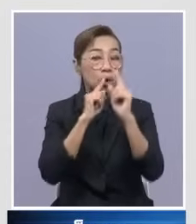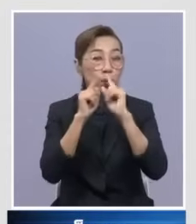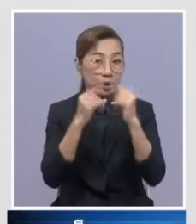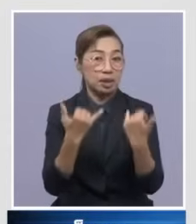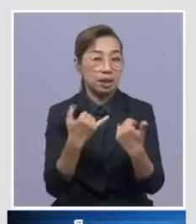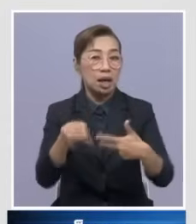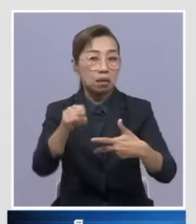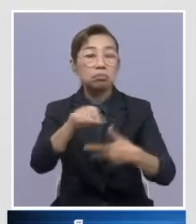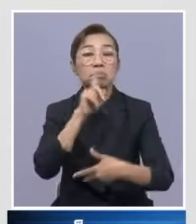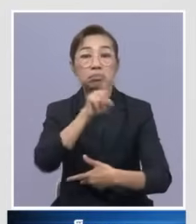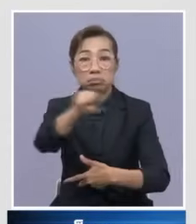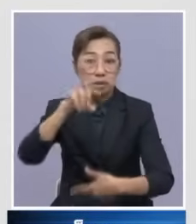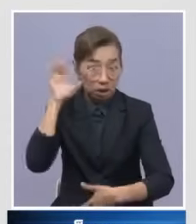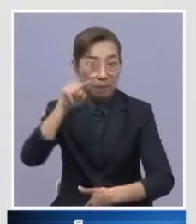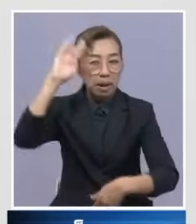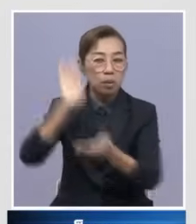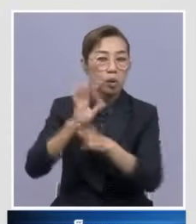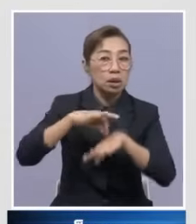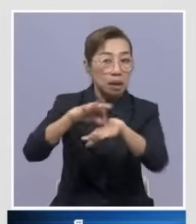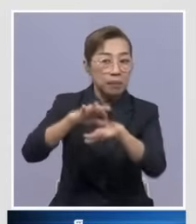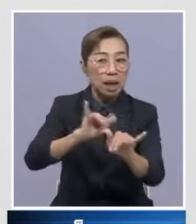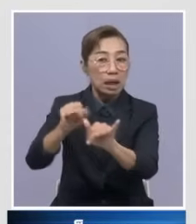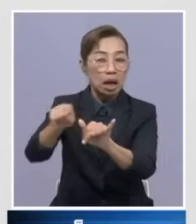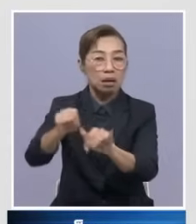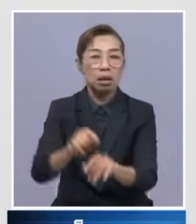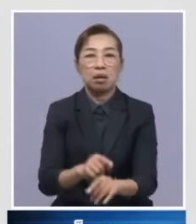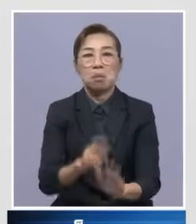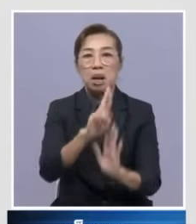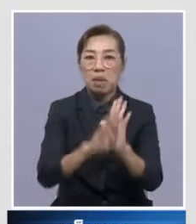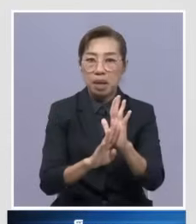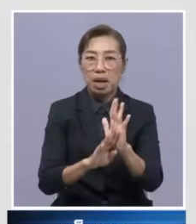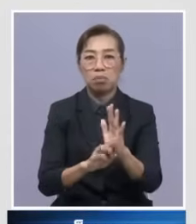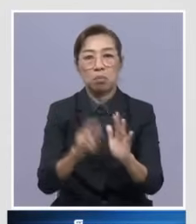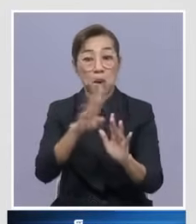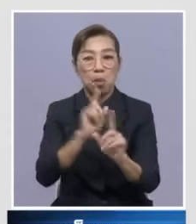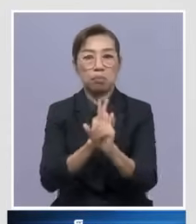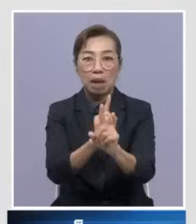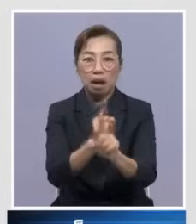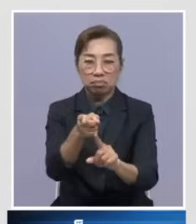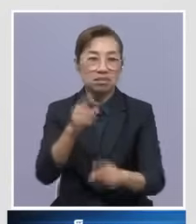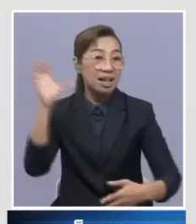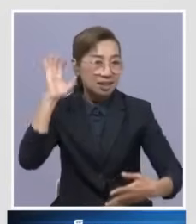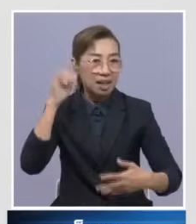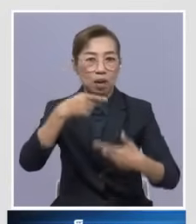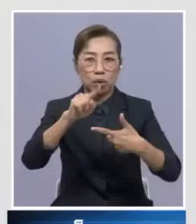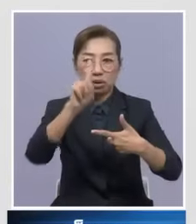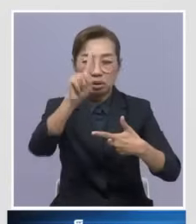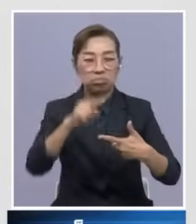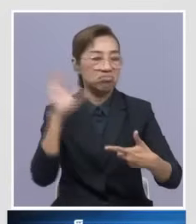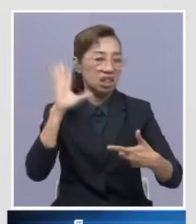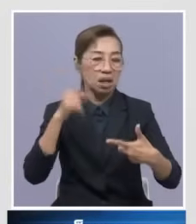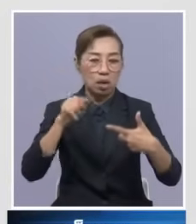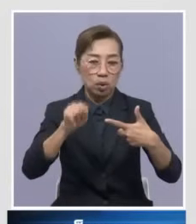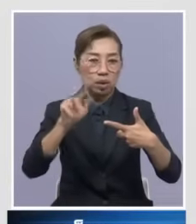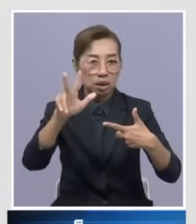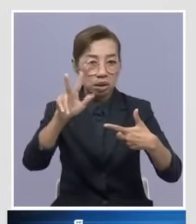ยนะเชื่อหรือไม่แต่งตั้งตำรวจเป็นไปตามระบบคุณธรรมถ้าเชื่อกด1 ครับ ถ้าไม่เชื่อกด2ถ้าไม่แน่ใจ